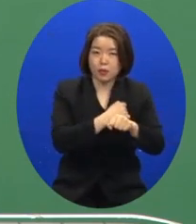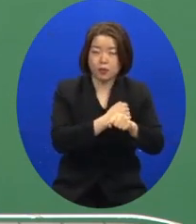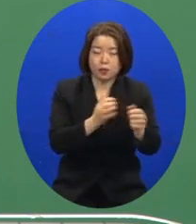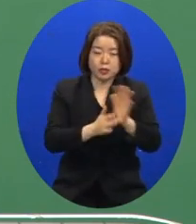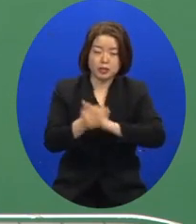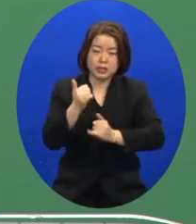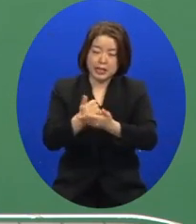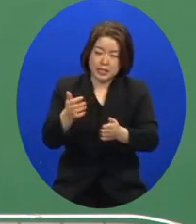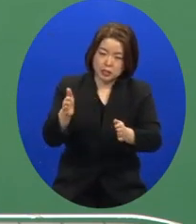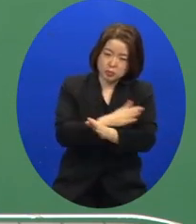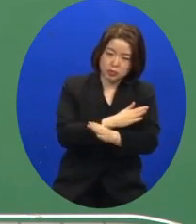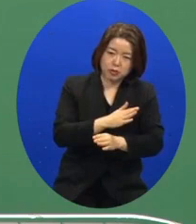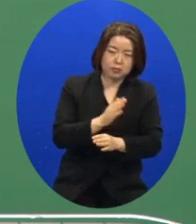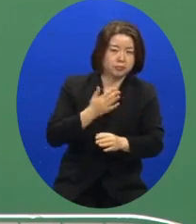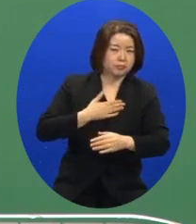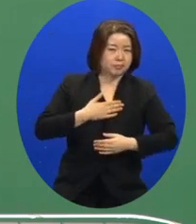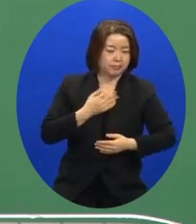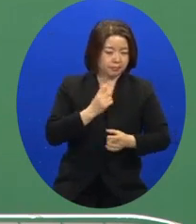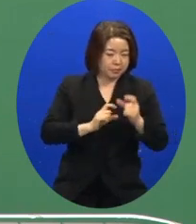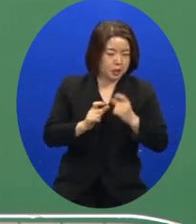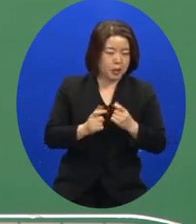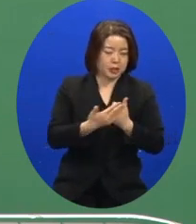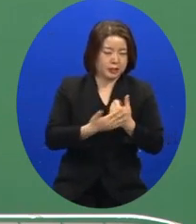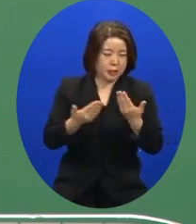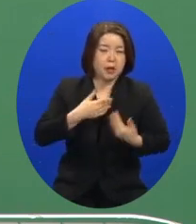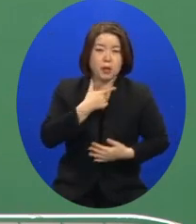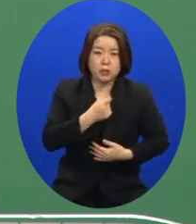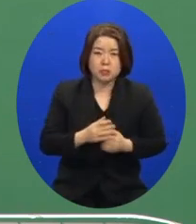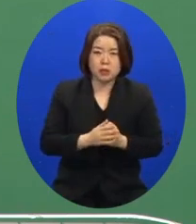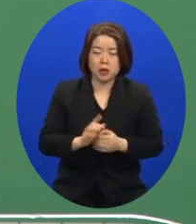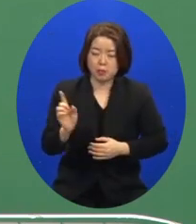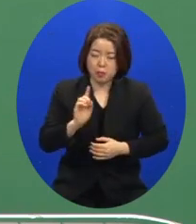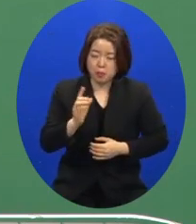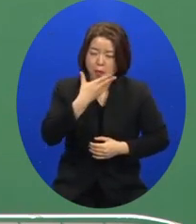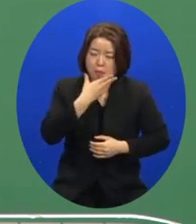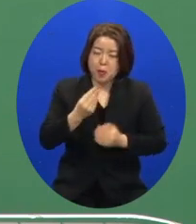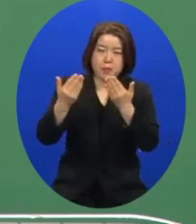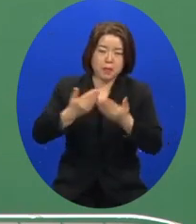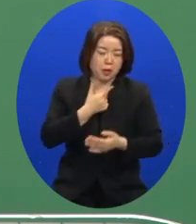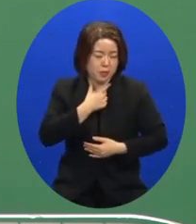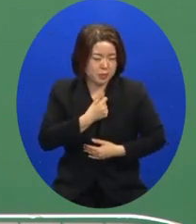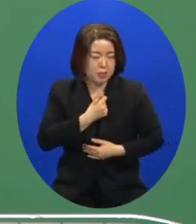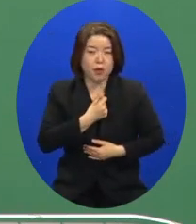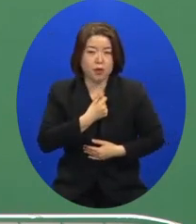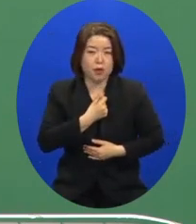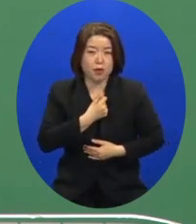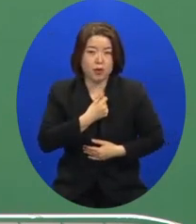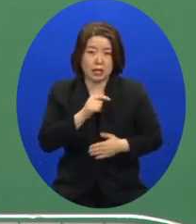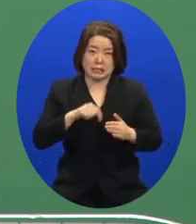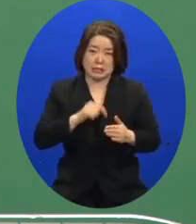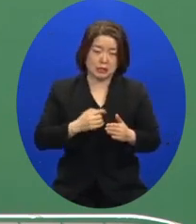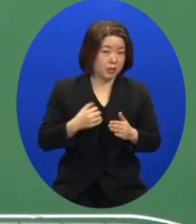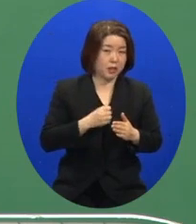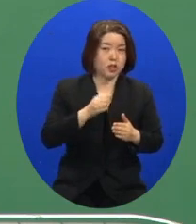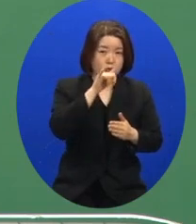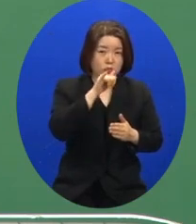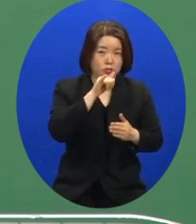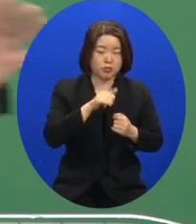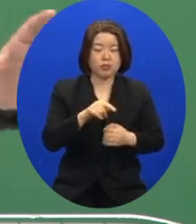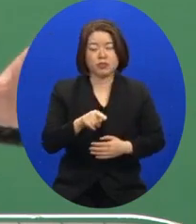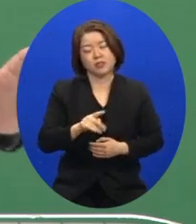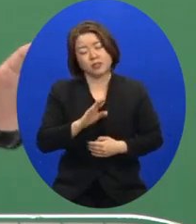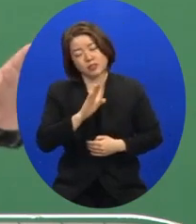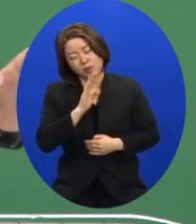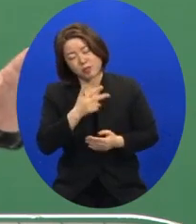예수님으로부터 내가 은혜를 좀 받아야 되겠다, 내가 뭔가 좀 복을 받아야 되겠다고 생각하는 것, 이것은 정말